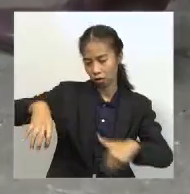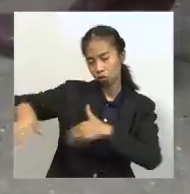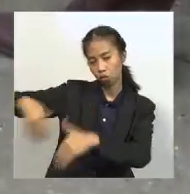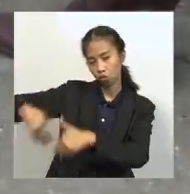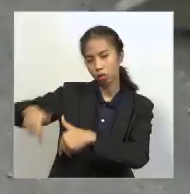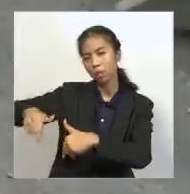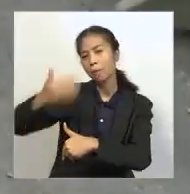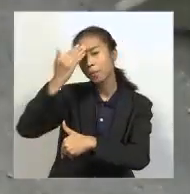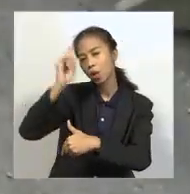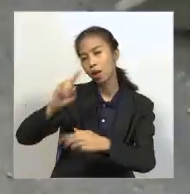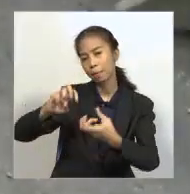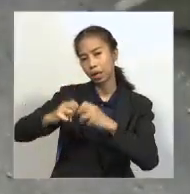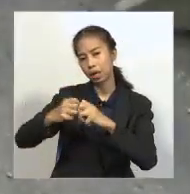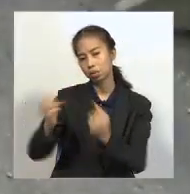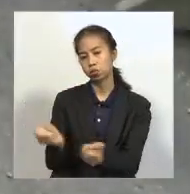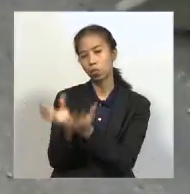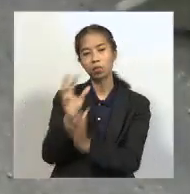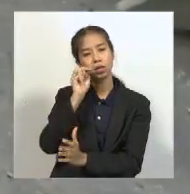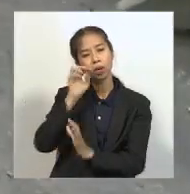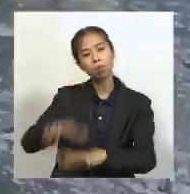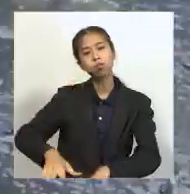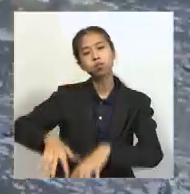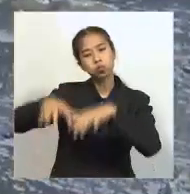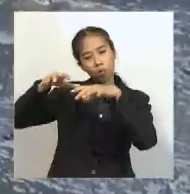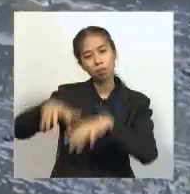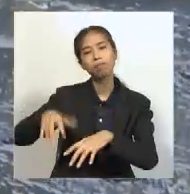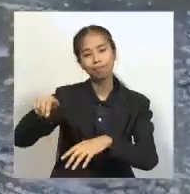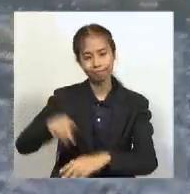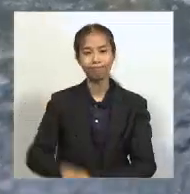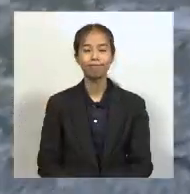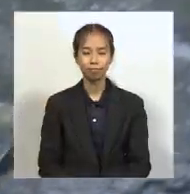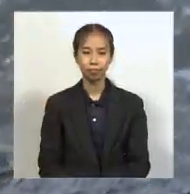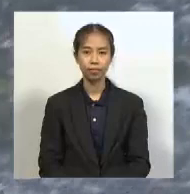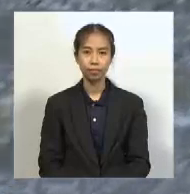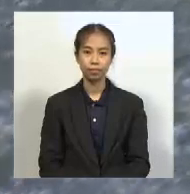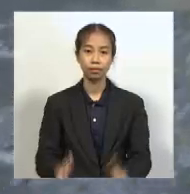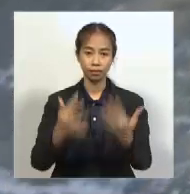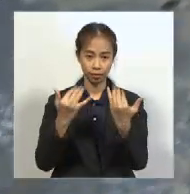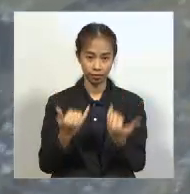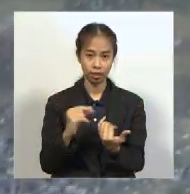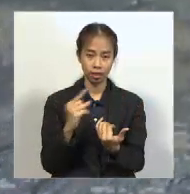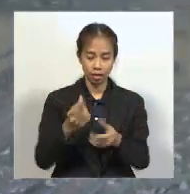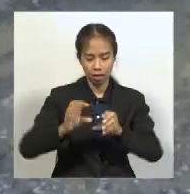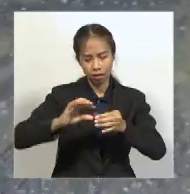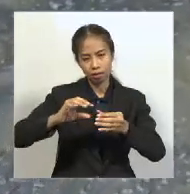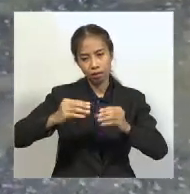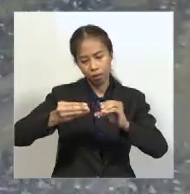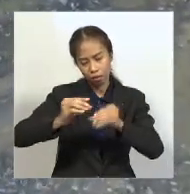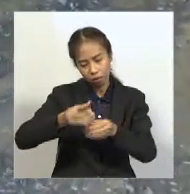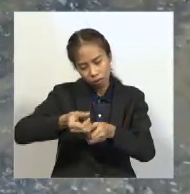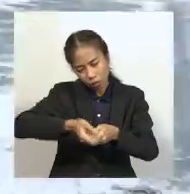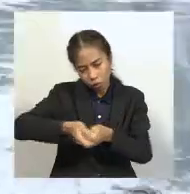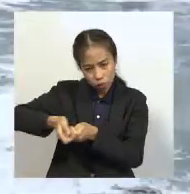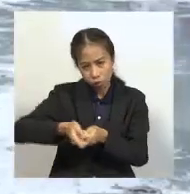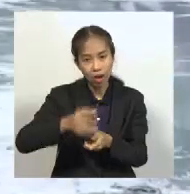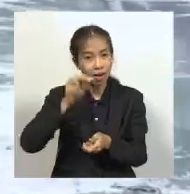ที่ได้รับผลกระทบจากเหตุอุทกภัยครั้งใหญ่ของจังหวัดอุบลราชธานีนะคะโดยเจ้าหน้าที่นำสายฉีดน้ำความดันสูง